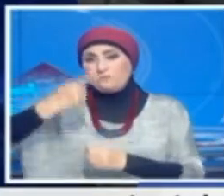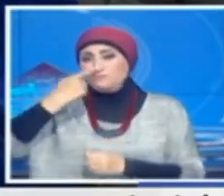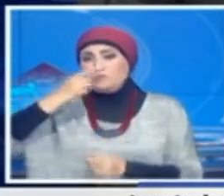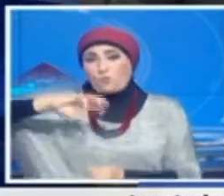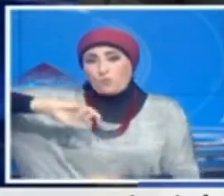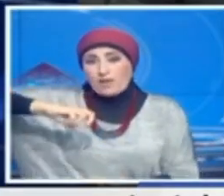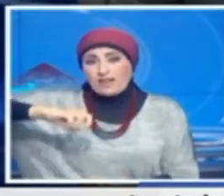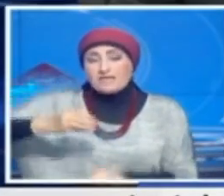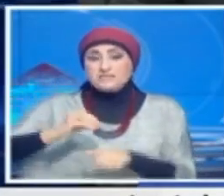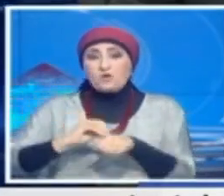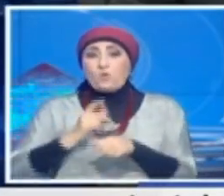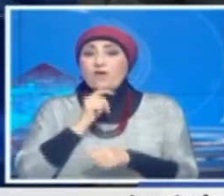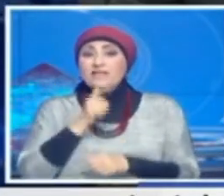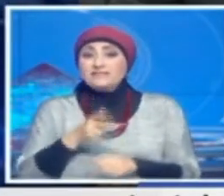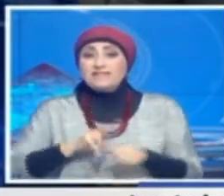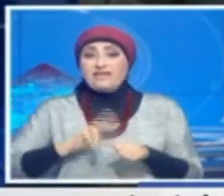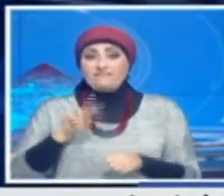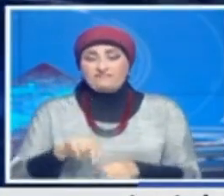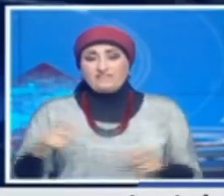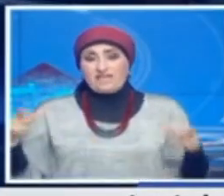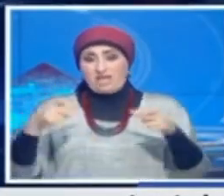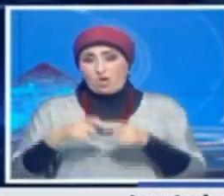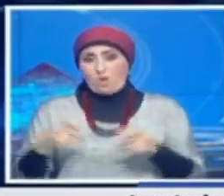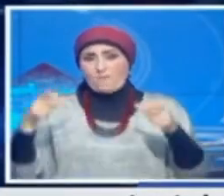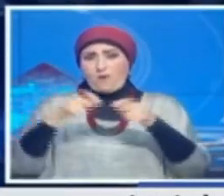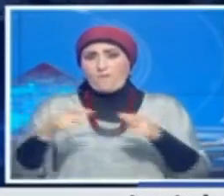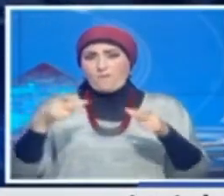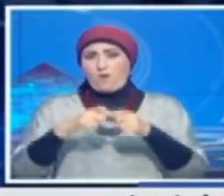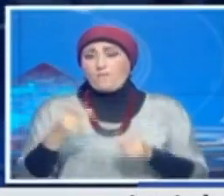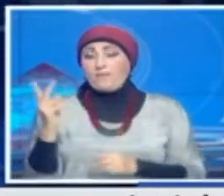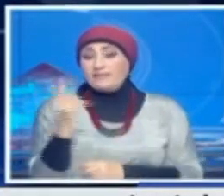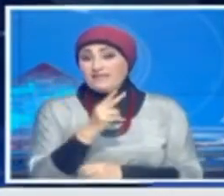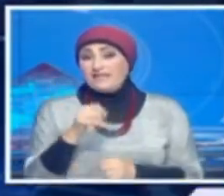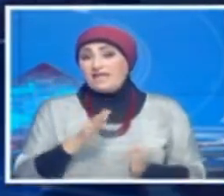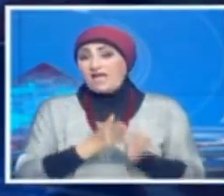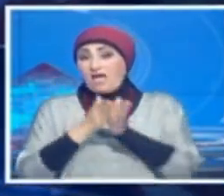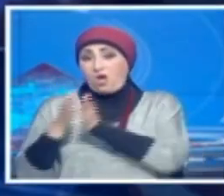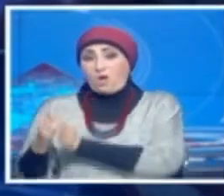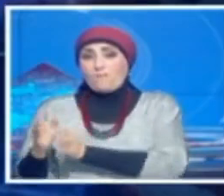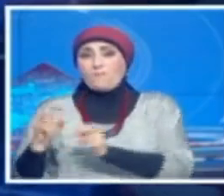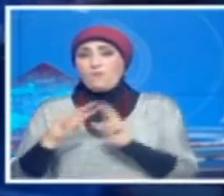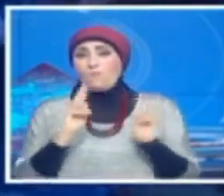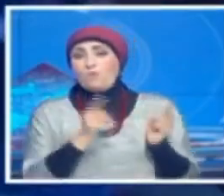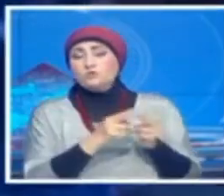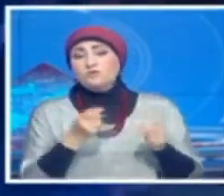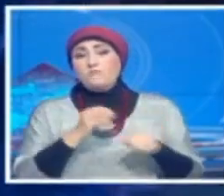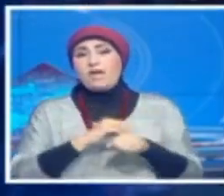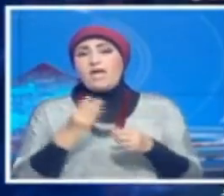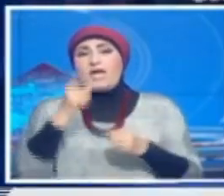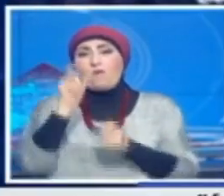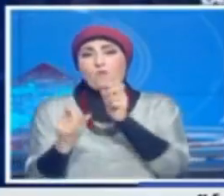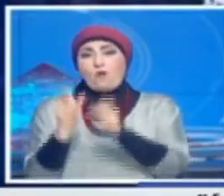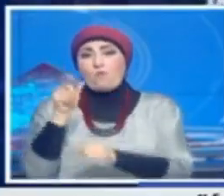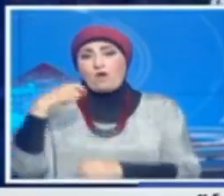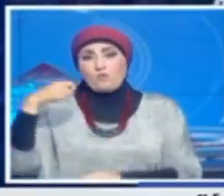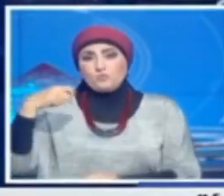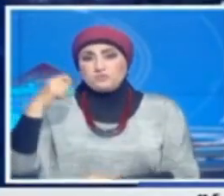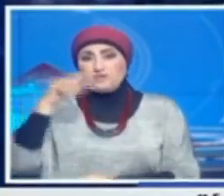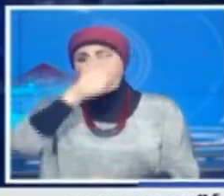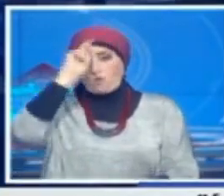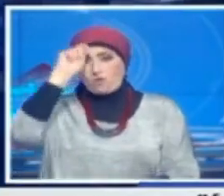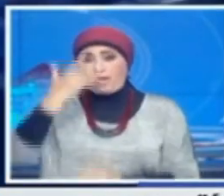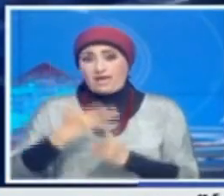والبترول والغاز. كما عقد الملا سلسلة من اللقاءات الثنائية على هامش المؤتمر مع عدد من